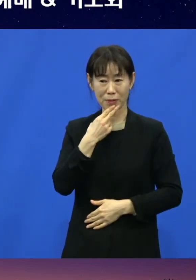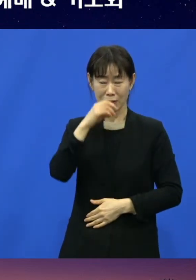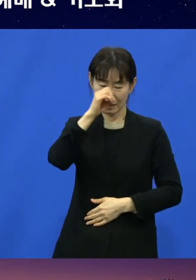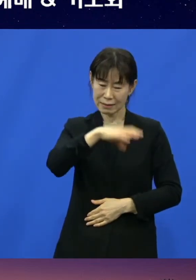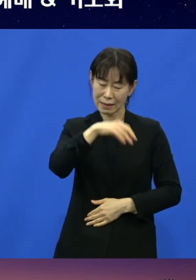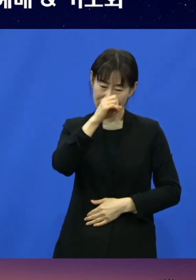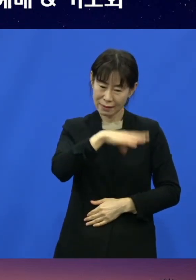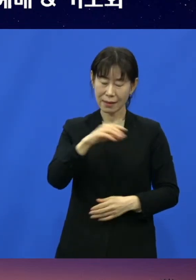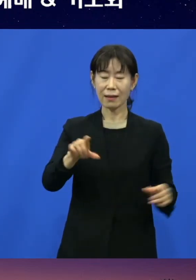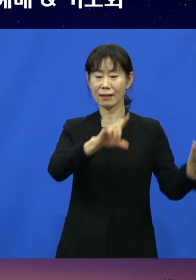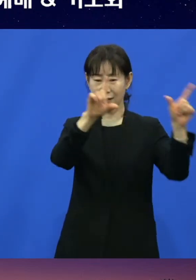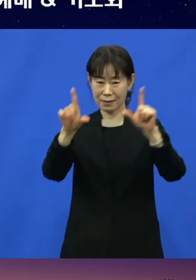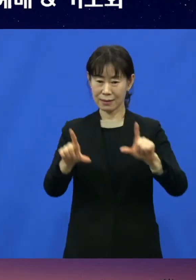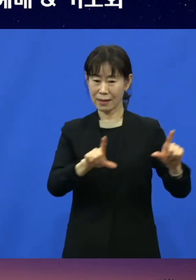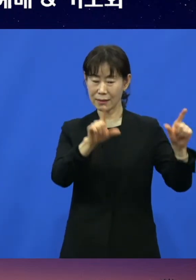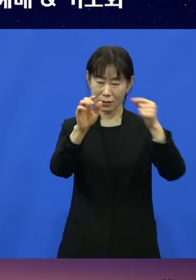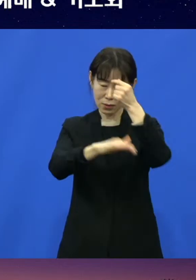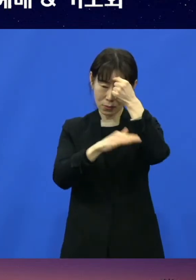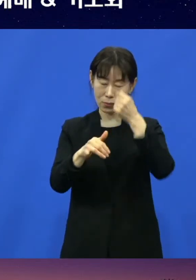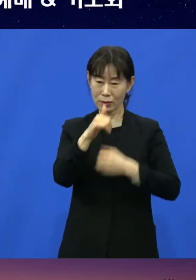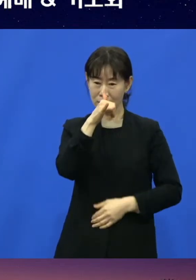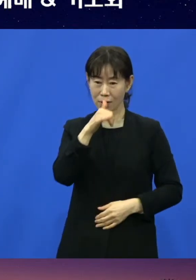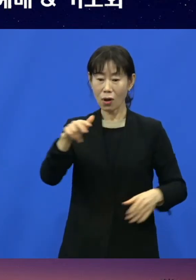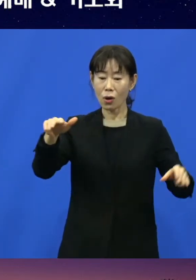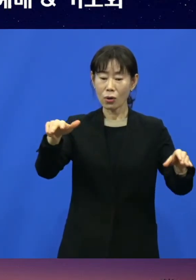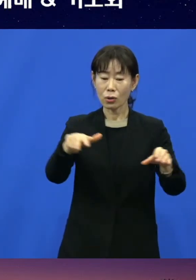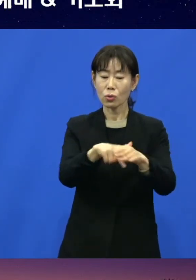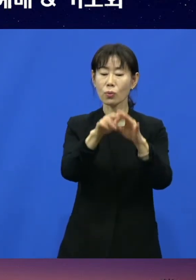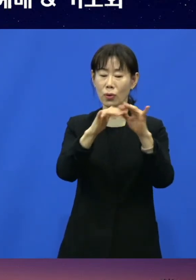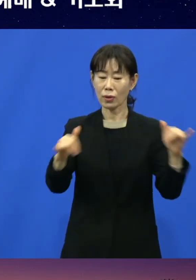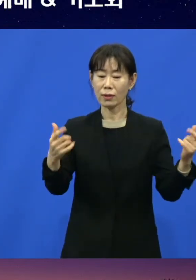그런 전형적인 종교인으로 살아가는 거예요.